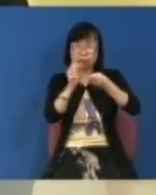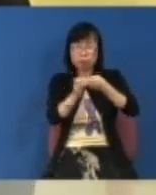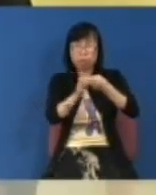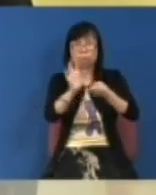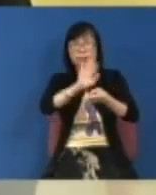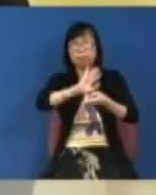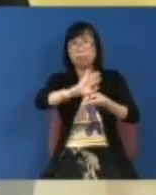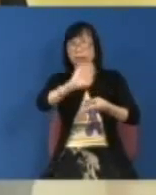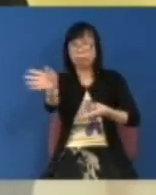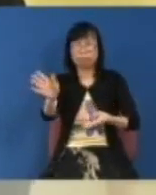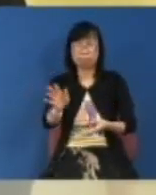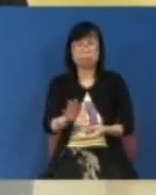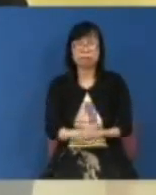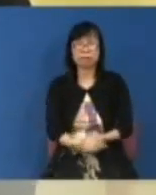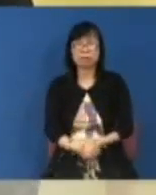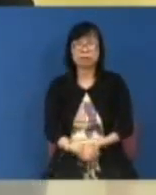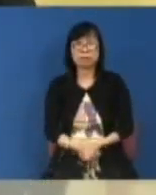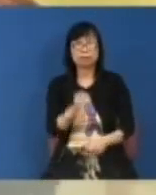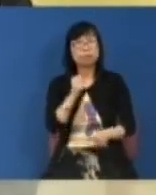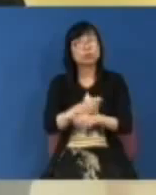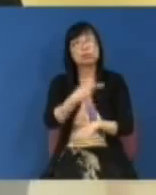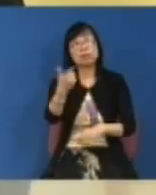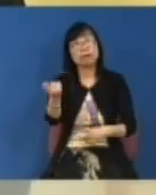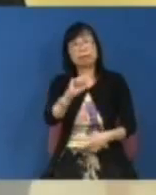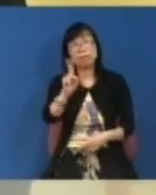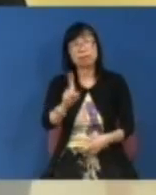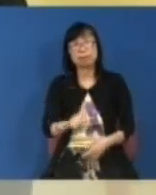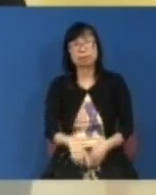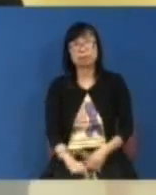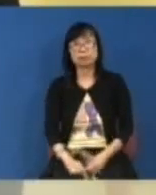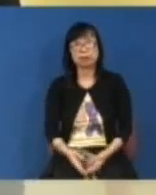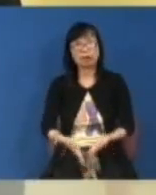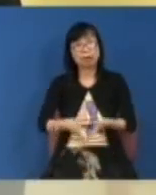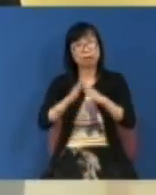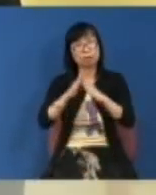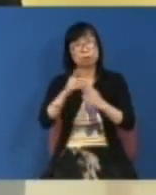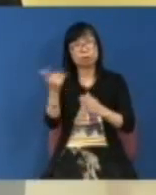唔肯起公屋啦，起居屋，唔肯起多啲公屋，有咩做咧？